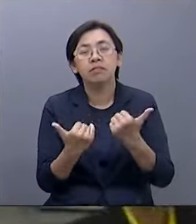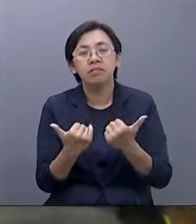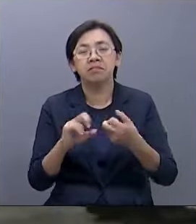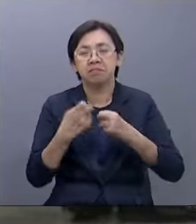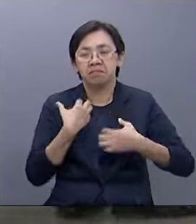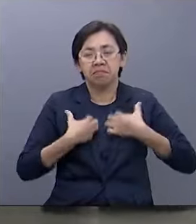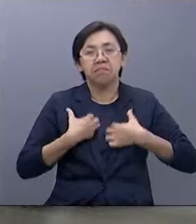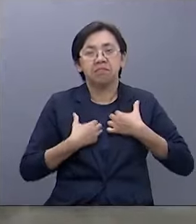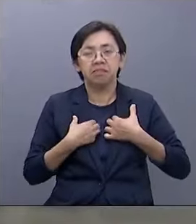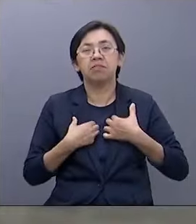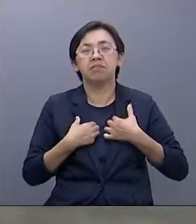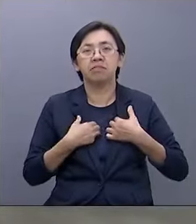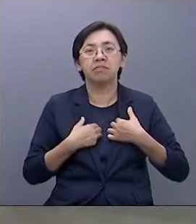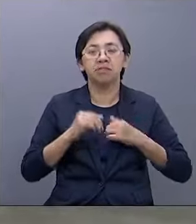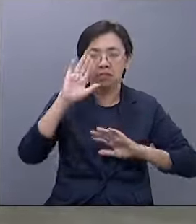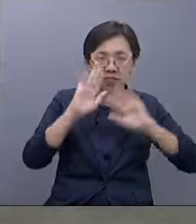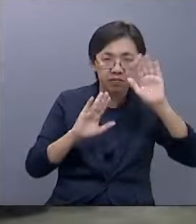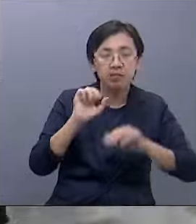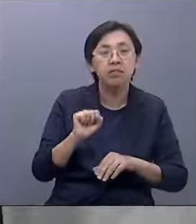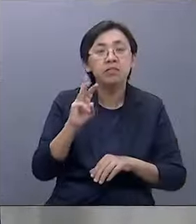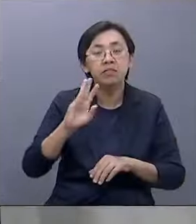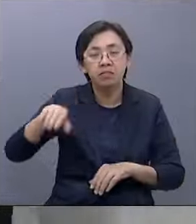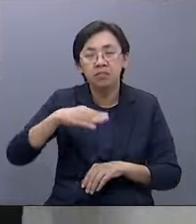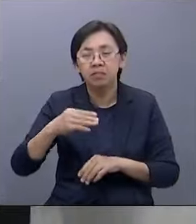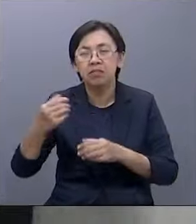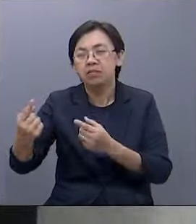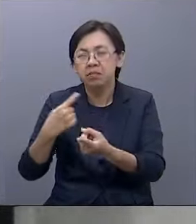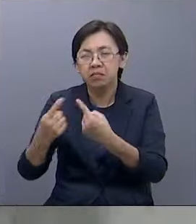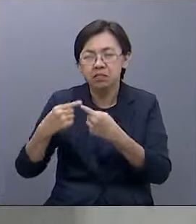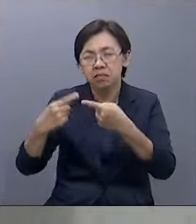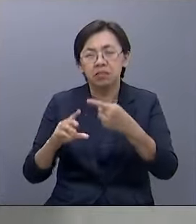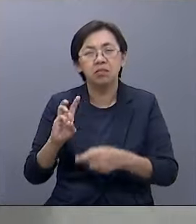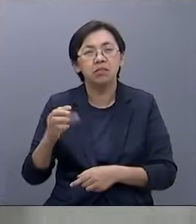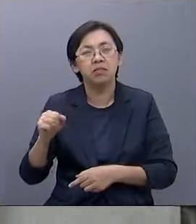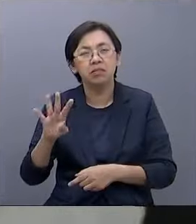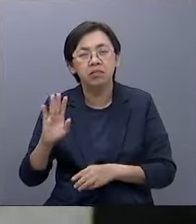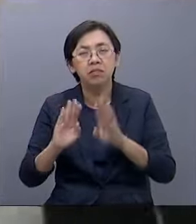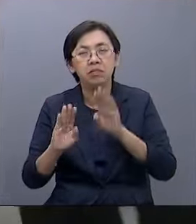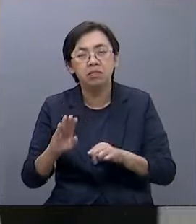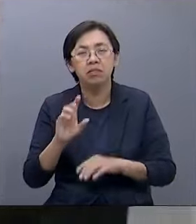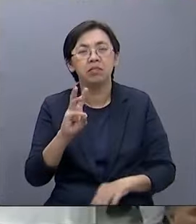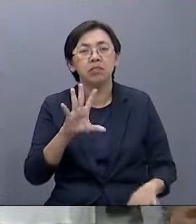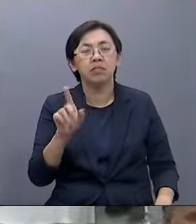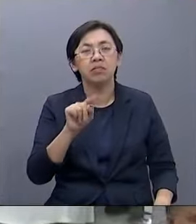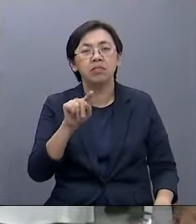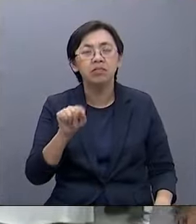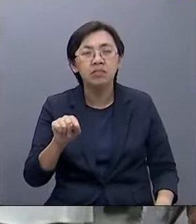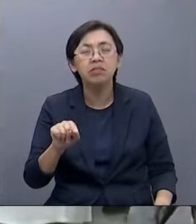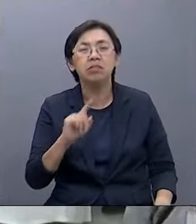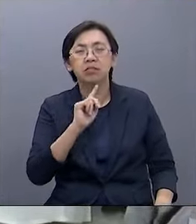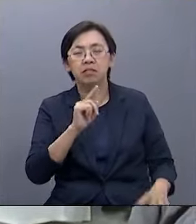เรียนเกี่ยวกับการเลือกสวเนี่ยตอนนี้ 614เรื่องกว่า 400เรื่องหรือว่า 65%ค่ะเป็นการร้องเรียน